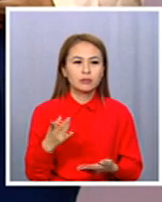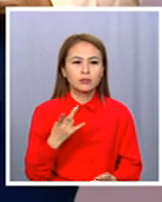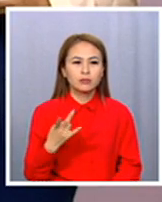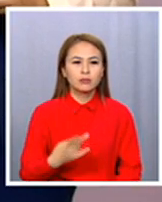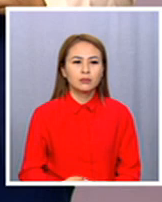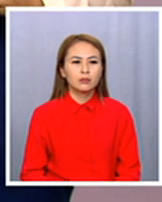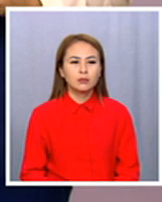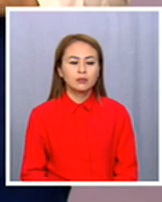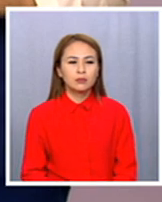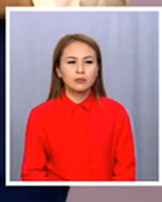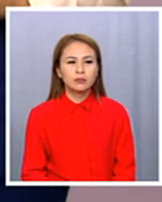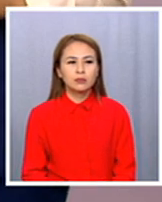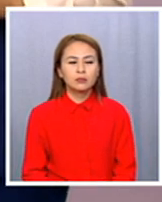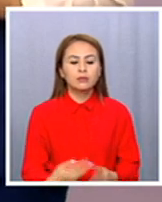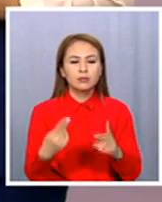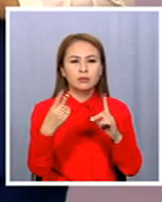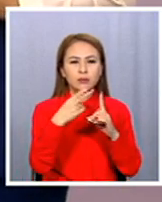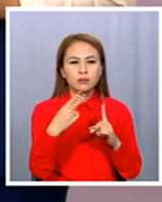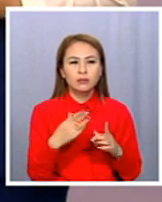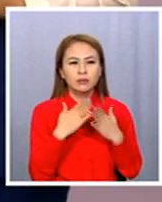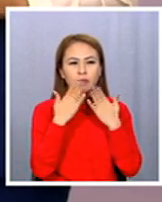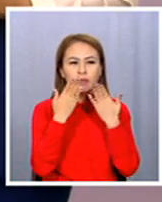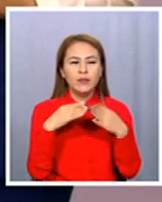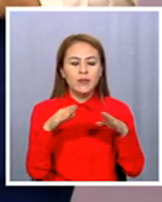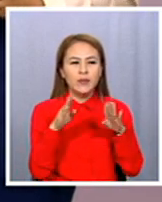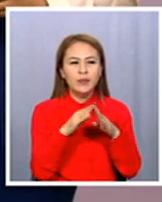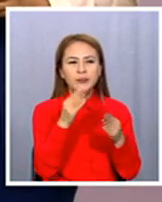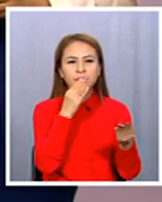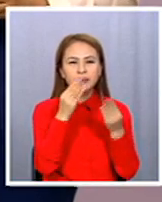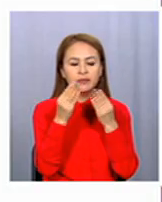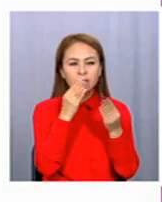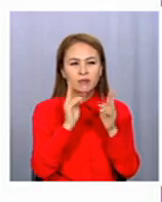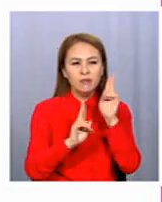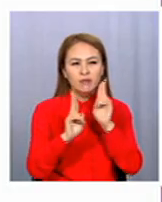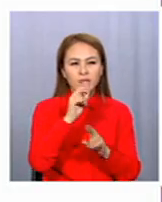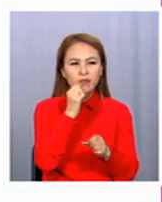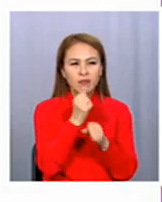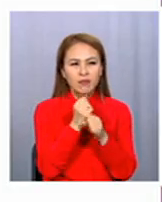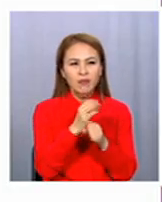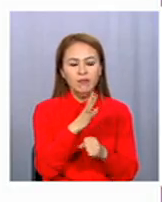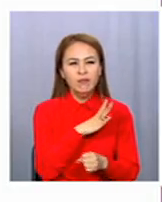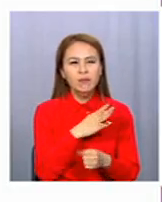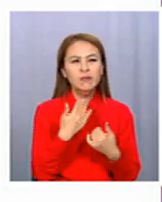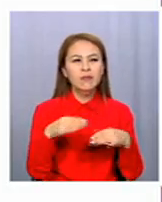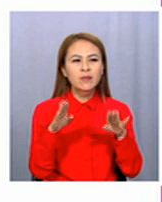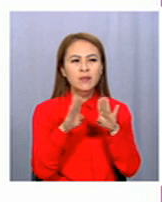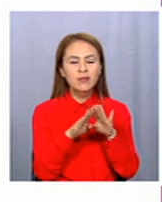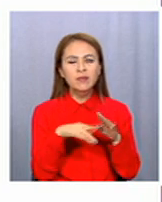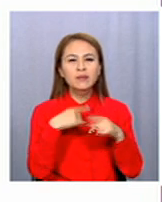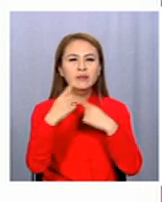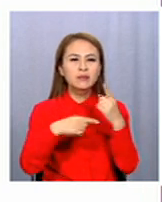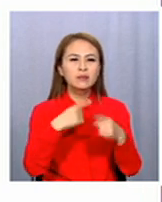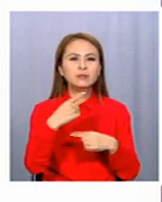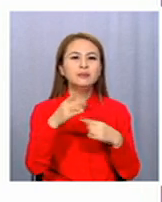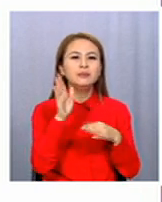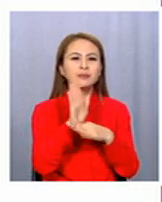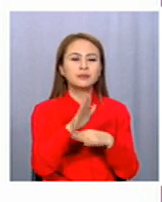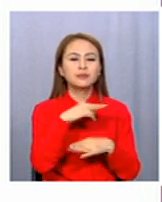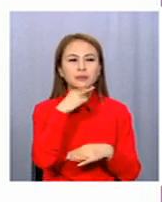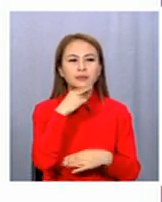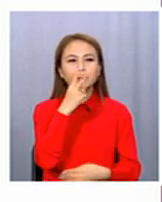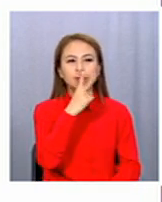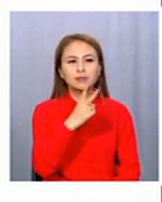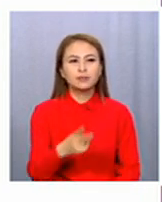балалар, мәтінді оқи отырып, біз тамақтану ережесін құрадық. Ал енді, балалар, келесі тапсырмаға назар